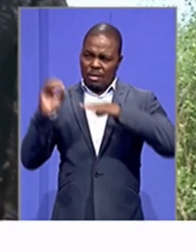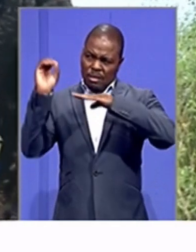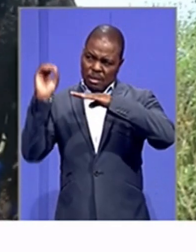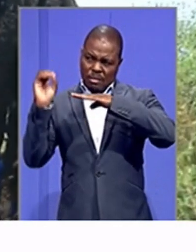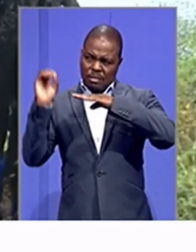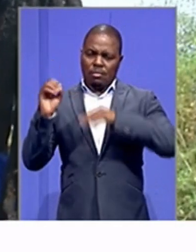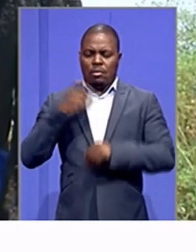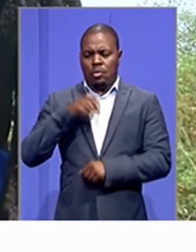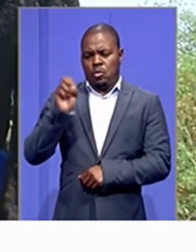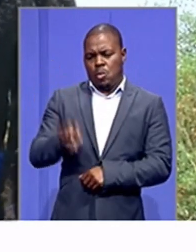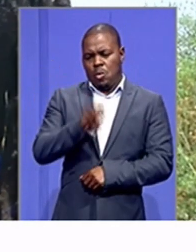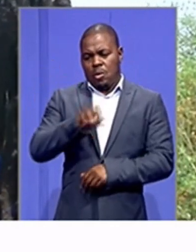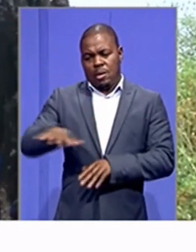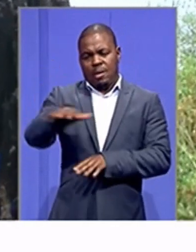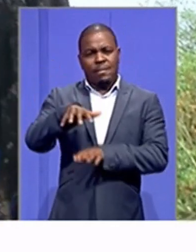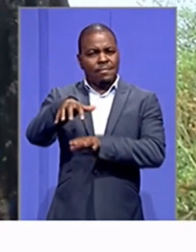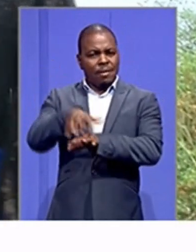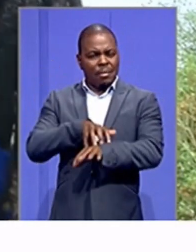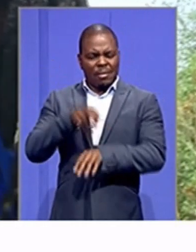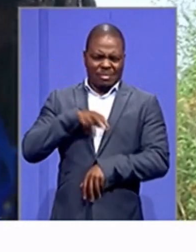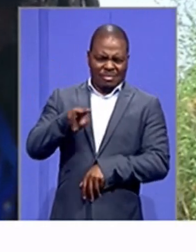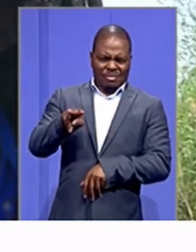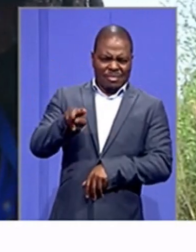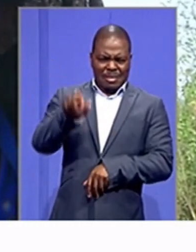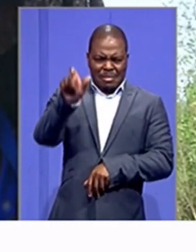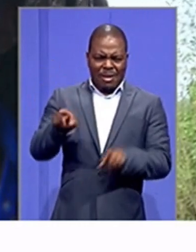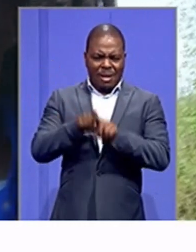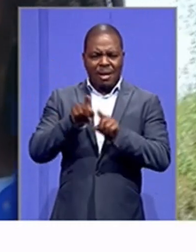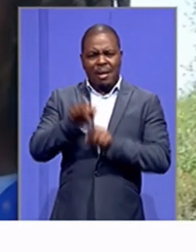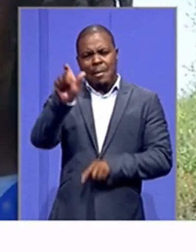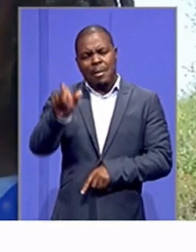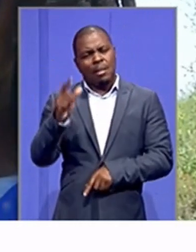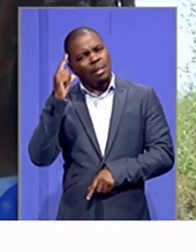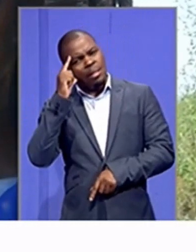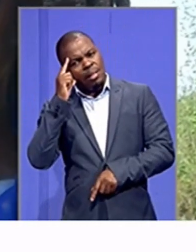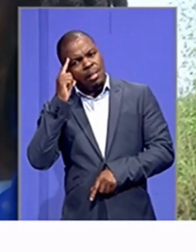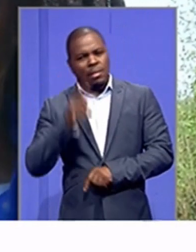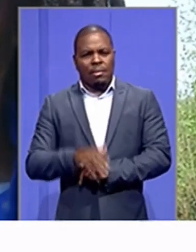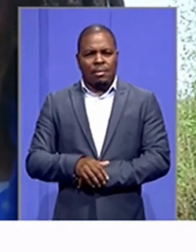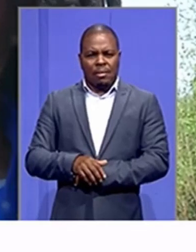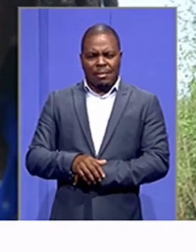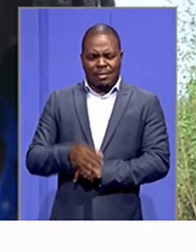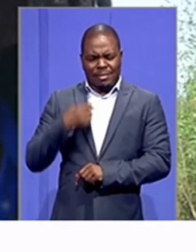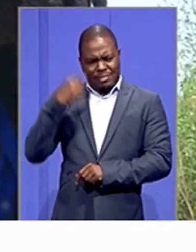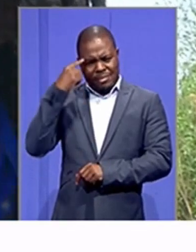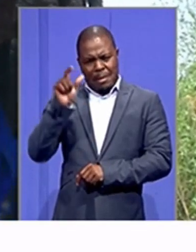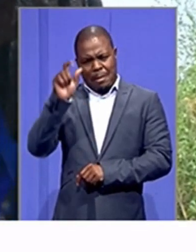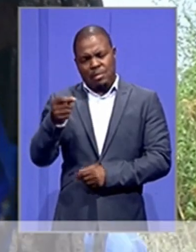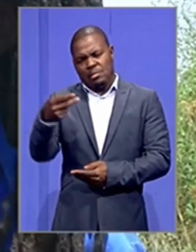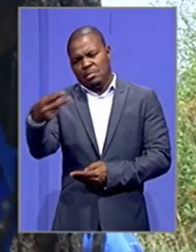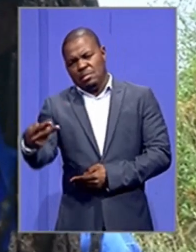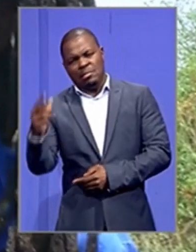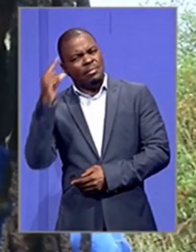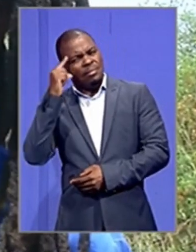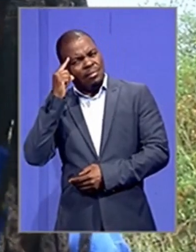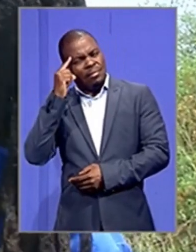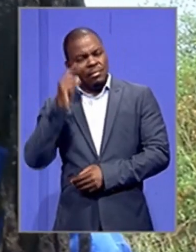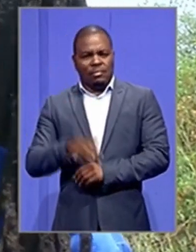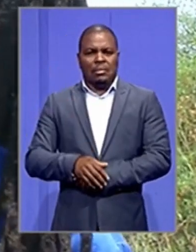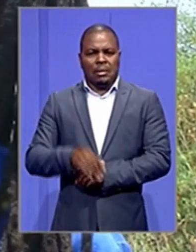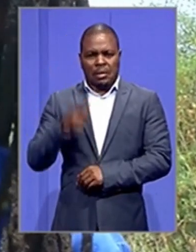ke ka mogare ga polase, and then ka bona tše ka reng ke bona motho a robetše la mathomo ke bona tše ka reng ke bona motho a robetše mo fase, and then